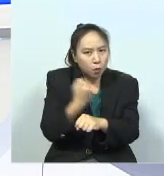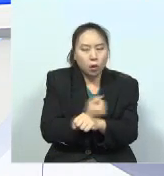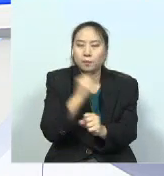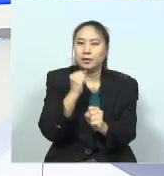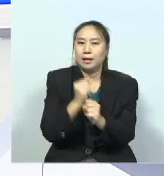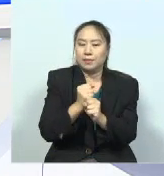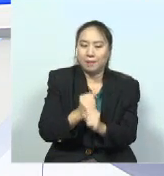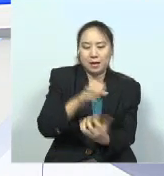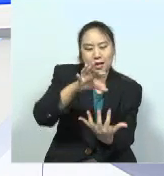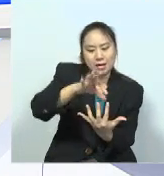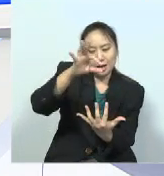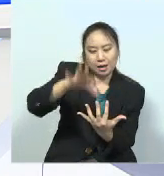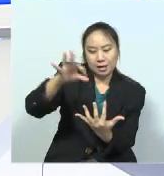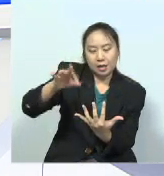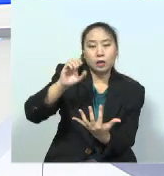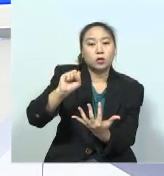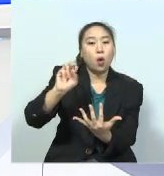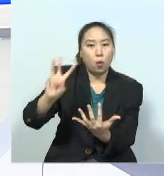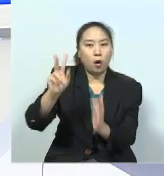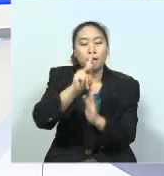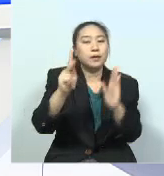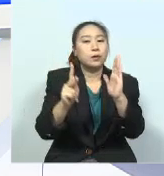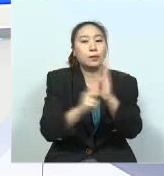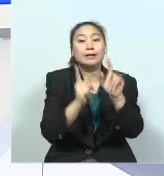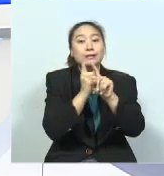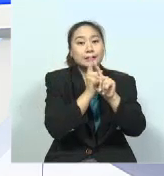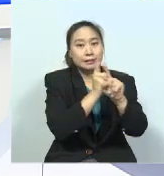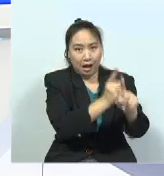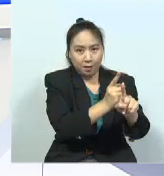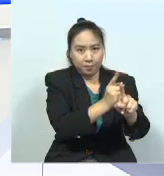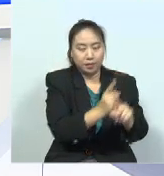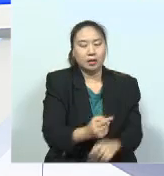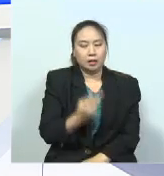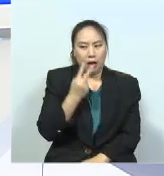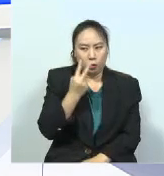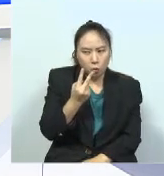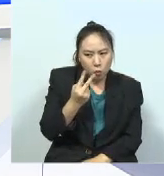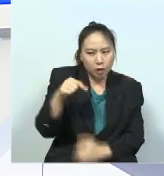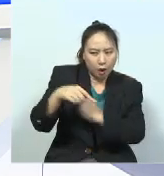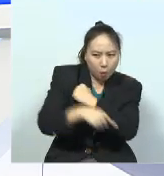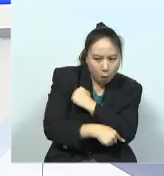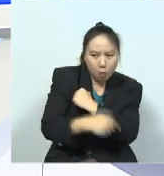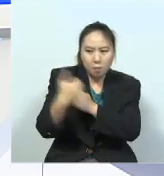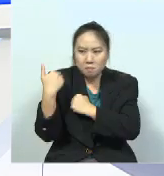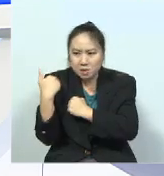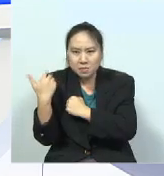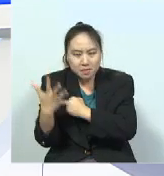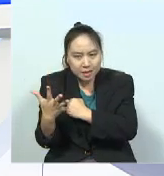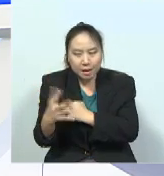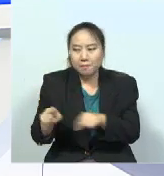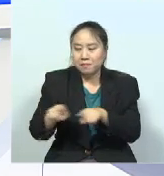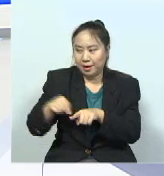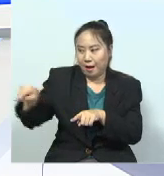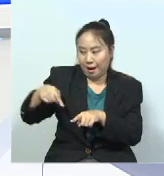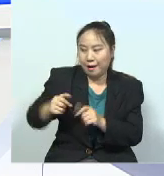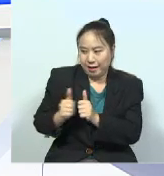ปฏิบัติในการคัดเลือกสว.นะคะให้เป็นไปตามกฎหมายและกำชับเรื่องของการจับตาการทุจริตและการสมยอมกันเอง